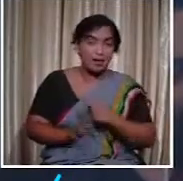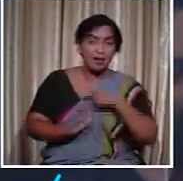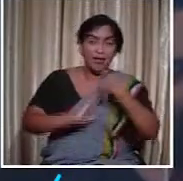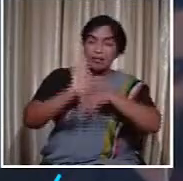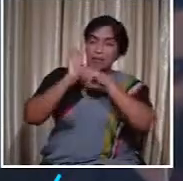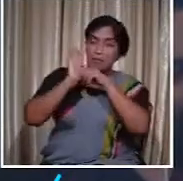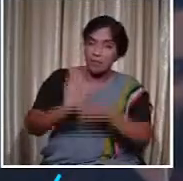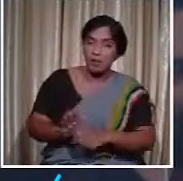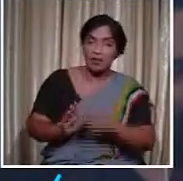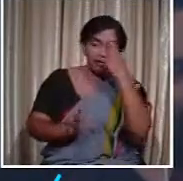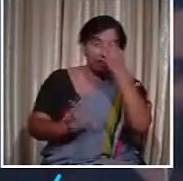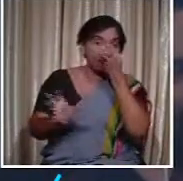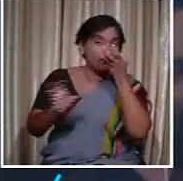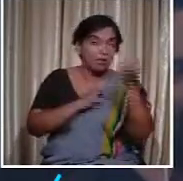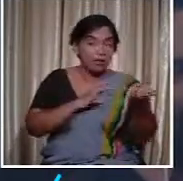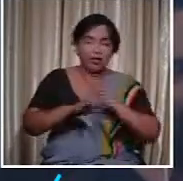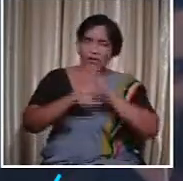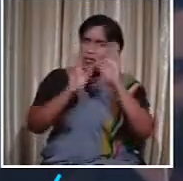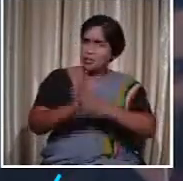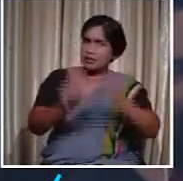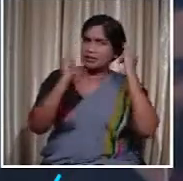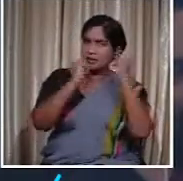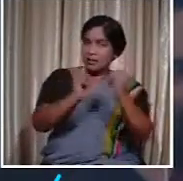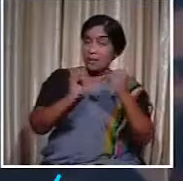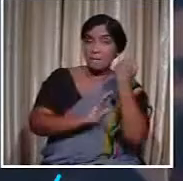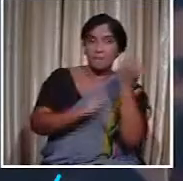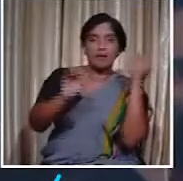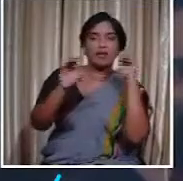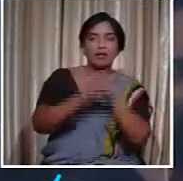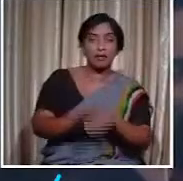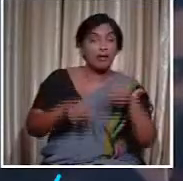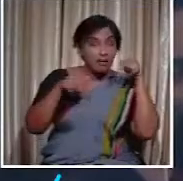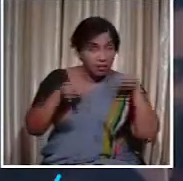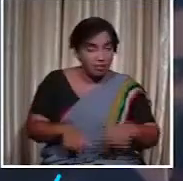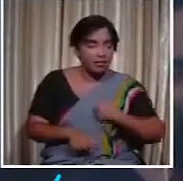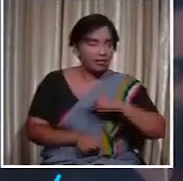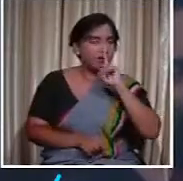දුන්නා, පාස්කුව වෙන්න ඉඩ දුන්නා කියලා චෝදනා නගලා තමයි බලයට ආවේ. මං අහන්න